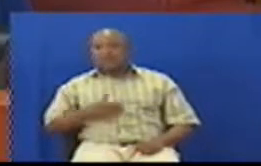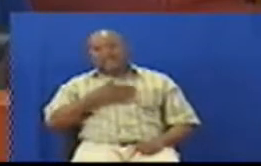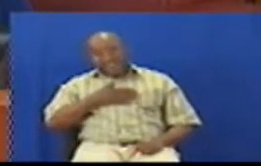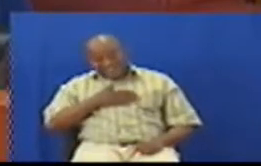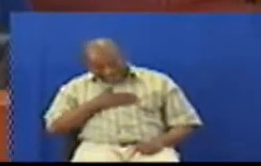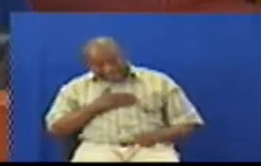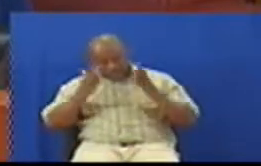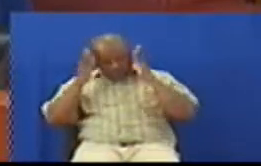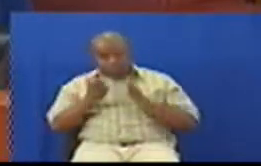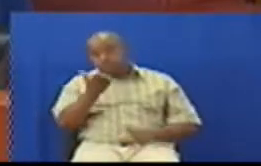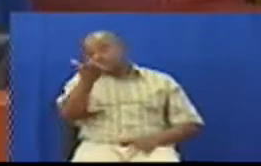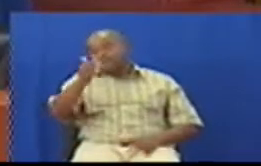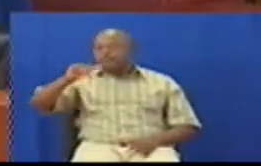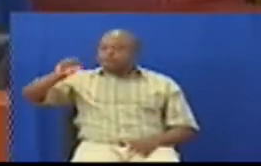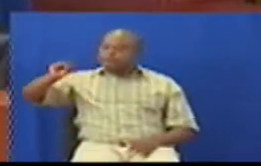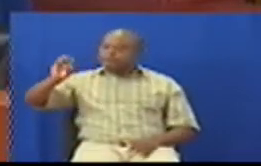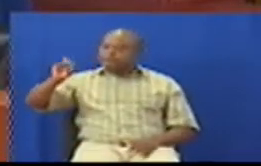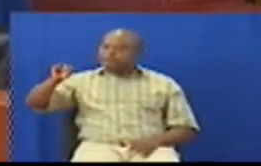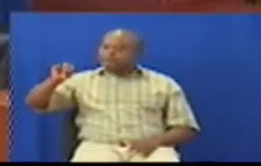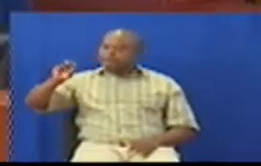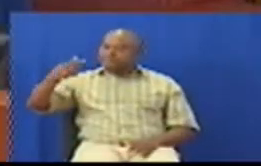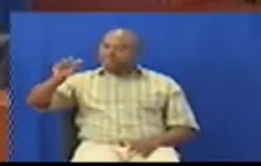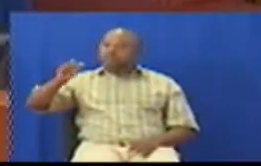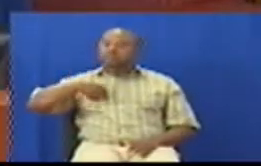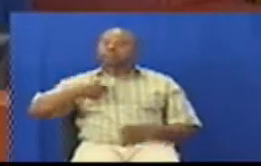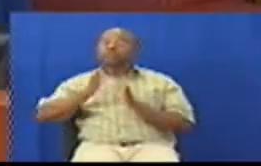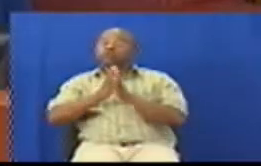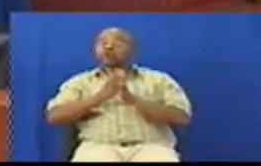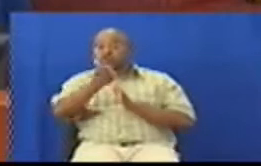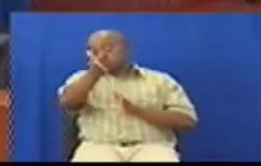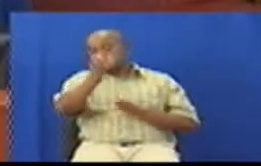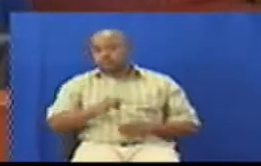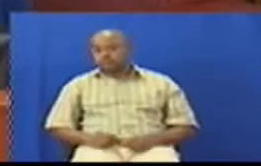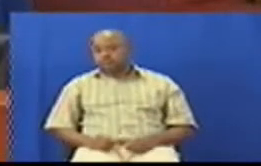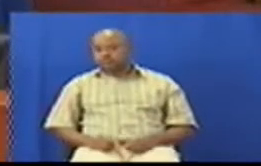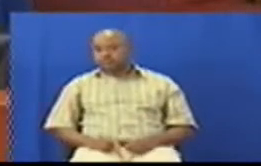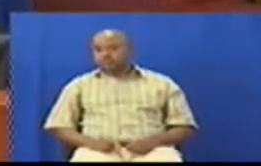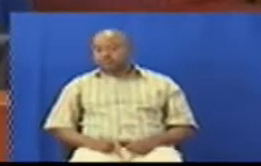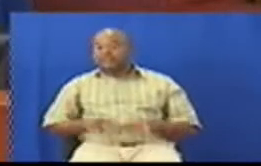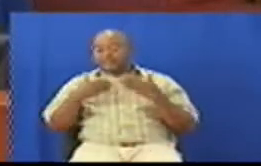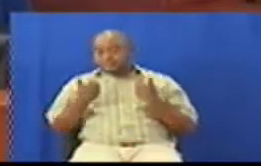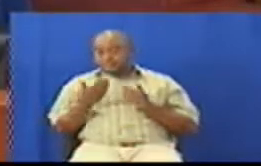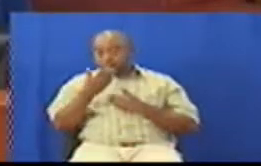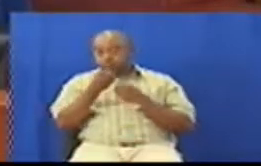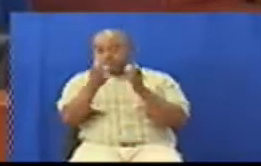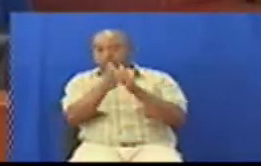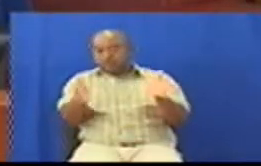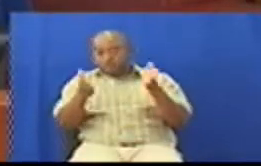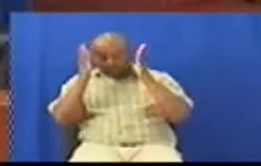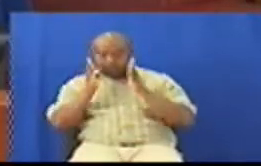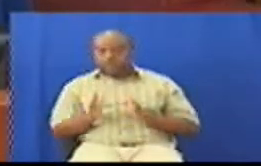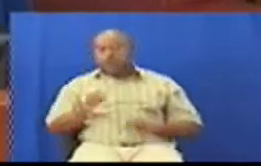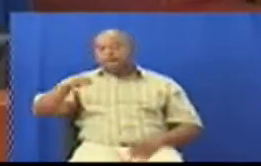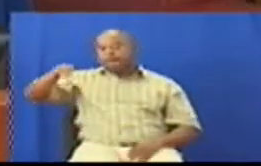Richard Mganga Ndasa, tunakushukuru sana. Nilikushamtaja mheshimiwa Abdalla Ali Mtolea na atafuatiwa na mheshimiwa